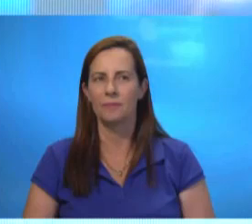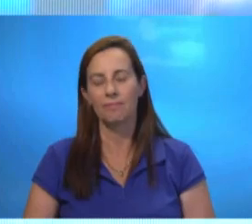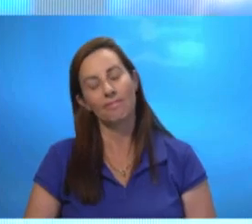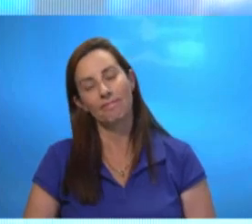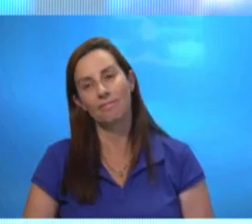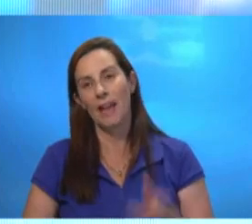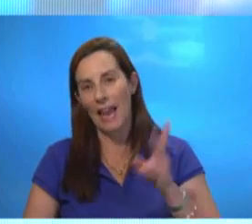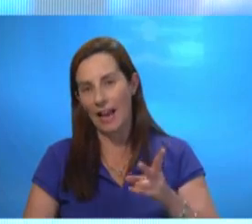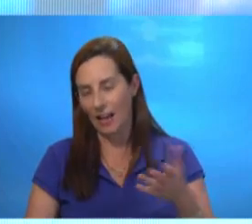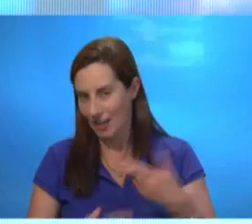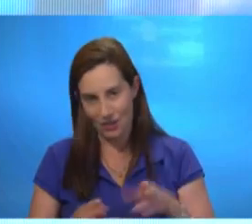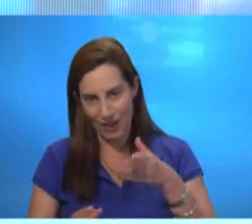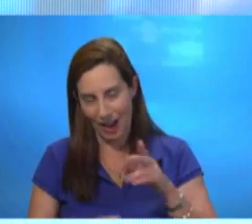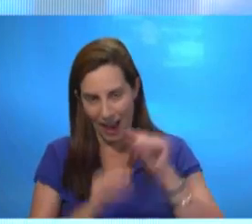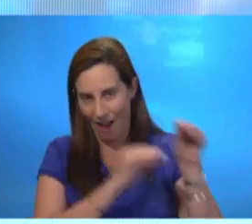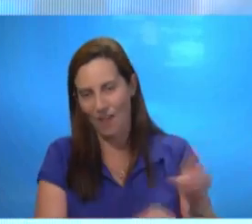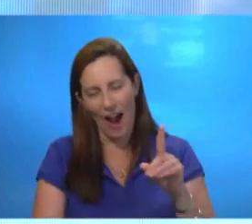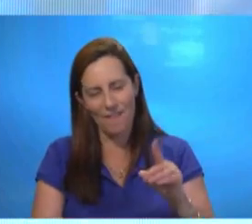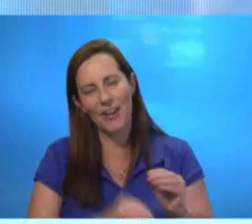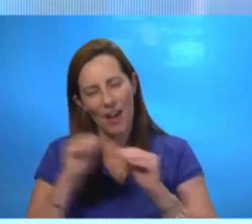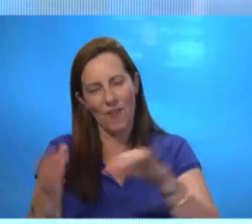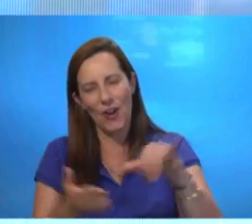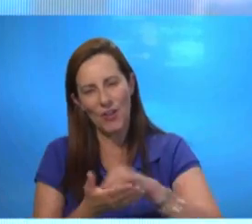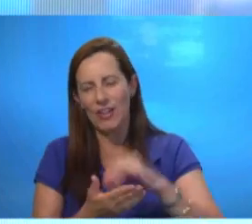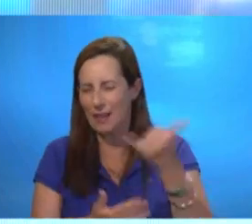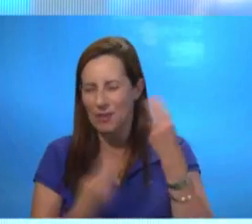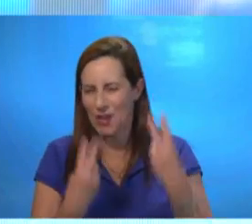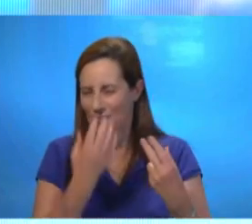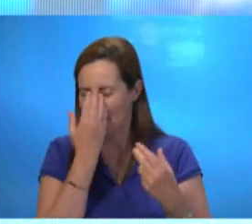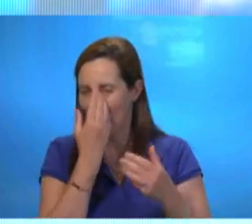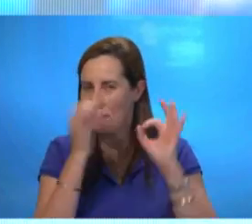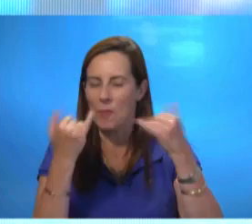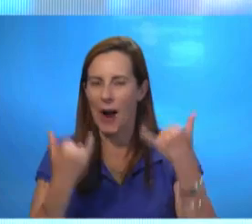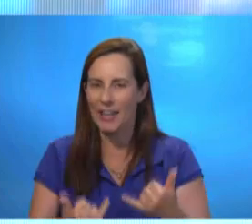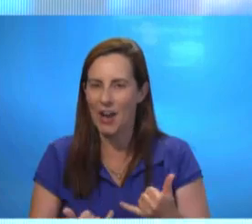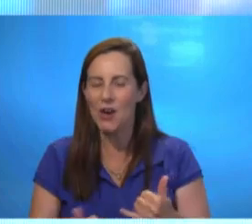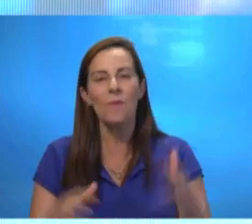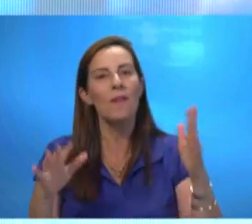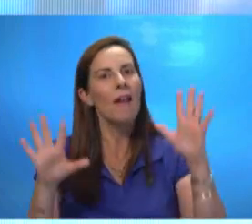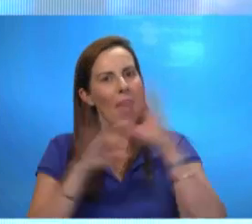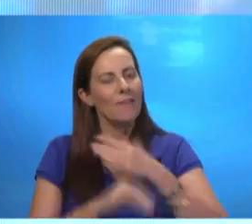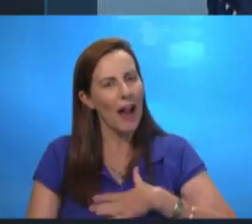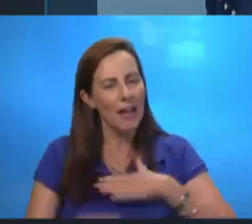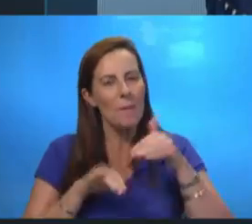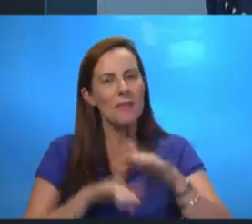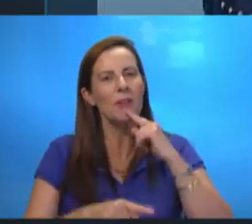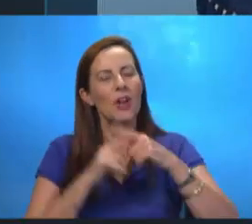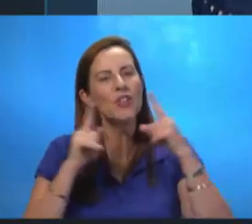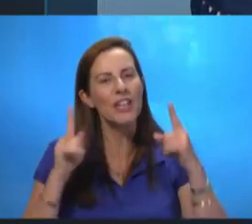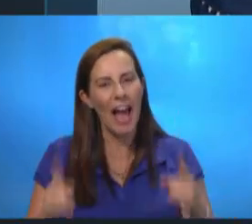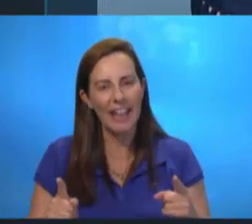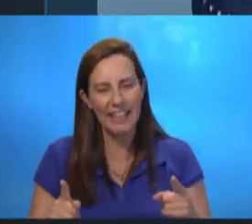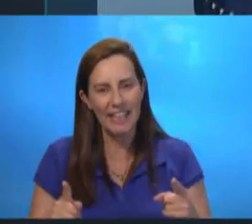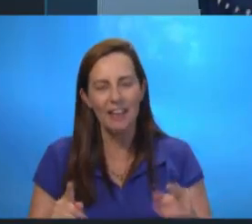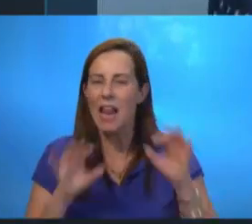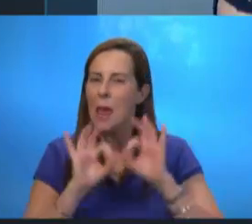לעיראק עדיין אי אפשר לקפוץ, אבל קפיצה לניו יורק תמיד מומלצת, במיוחד הערב, ערב חגיגי, מצעד השנתי המסורתי